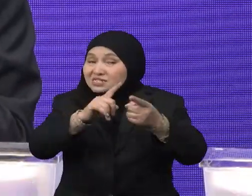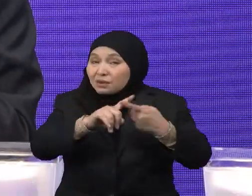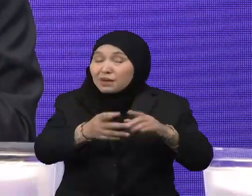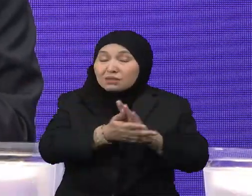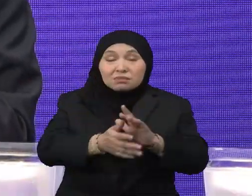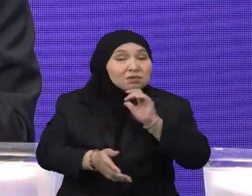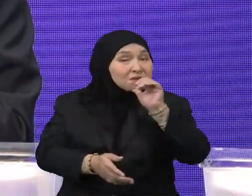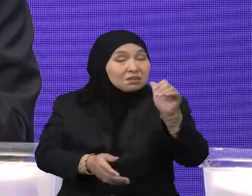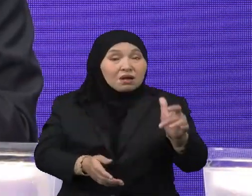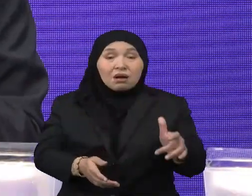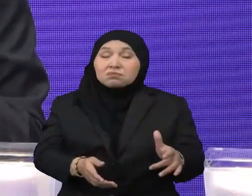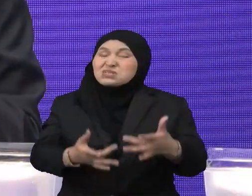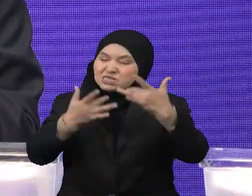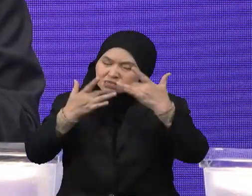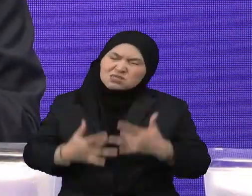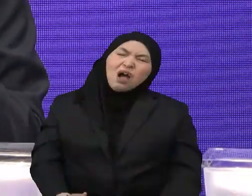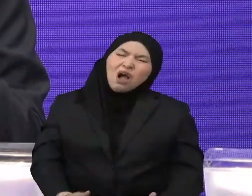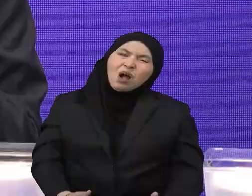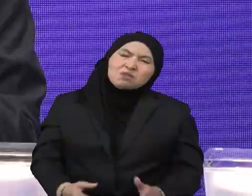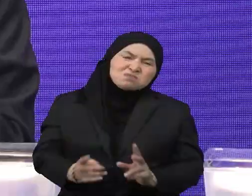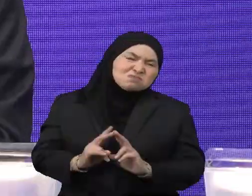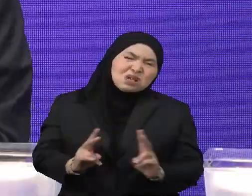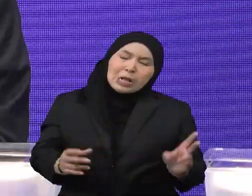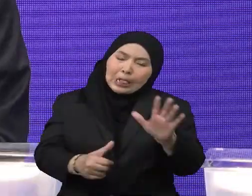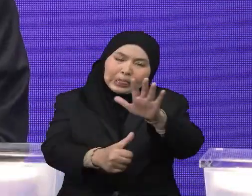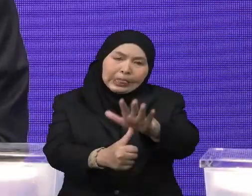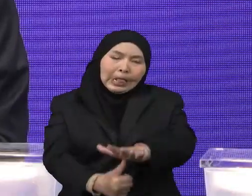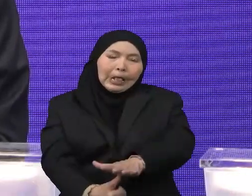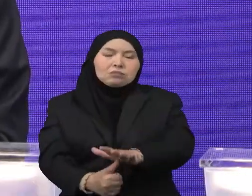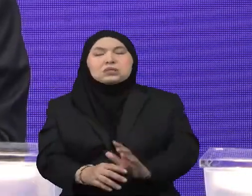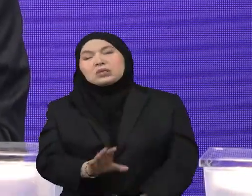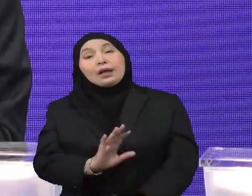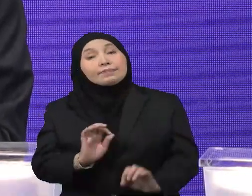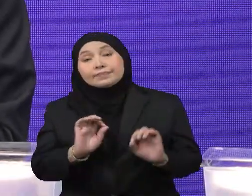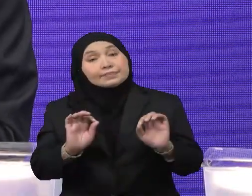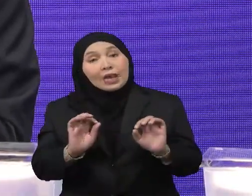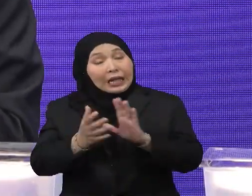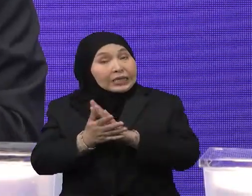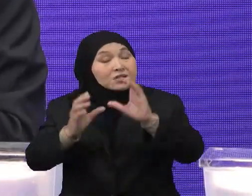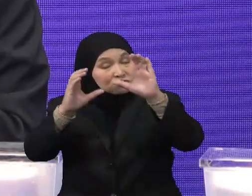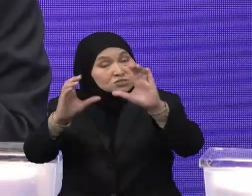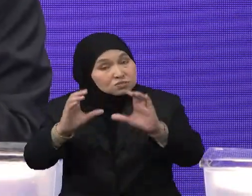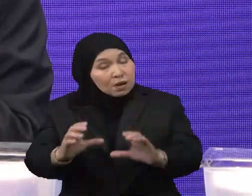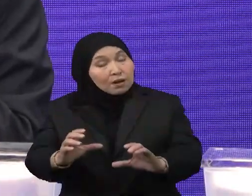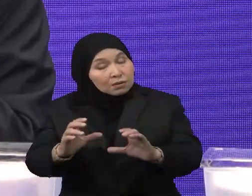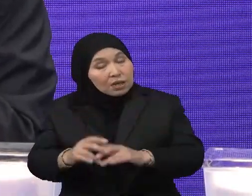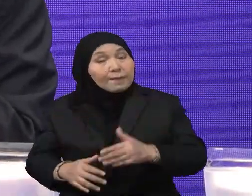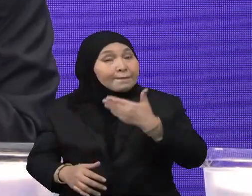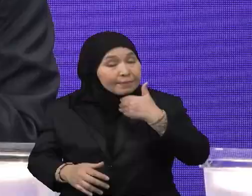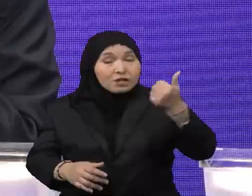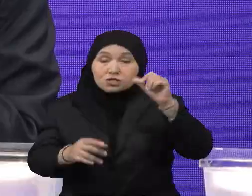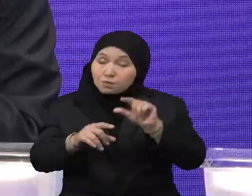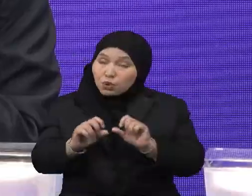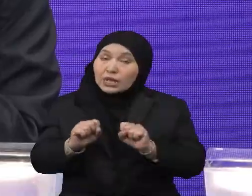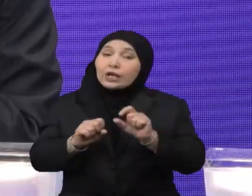mereka tidaklah sangat sampai kita beli jadi ini satu kaidah yang agak menarik ya yang mungkin kita boleh pakai dalam